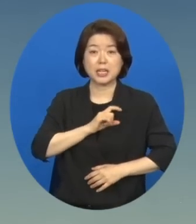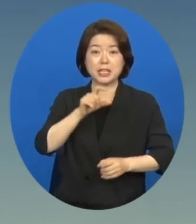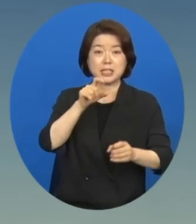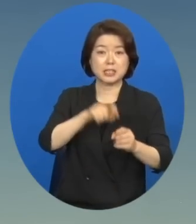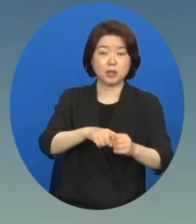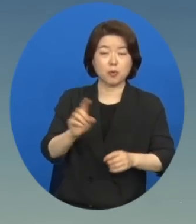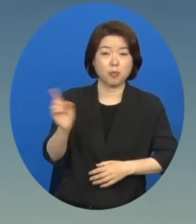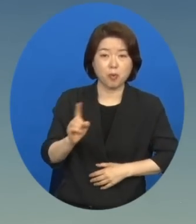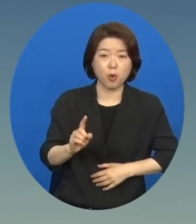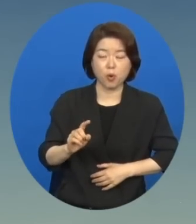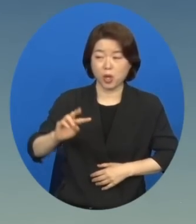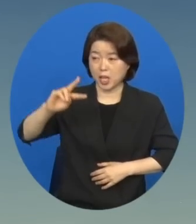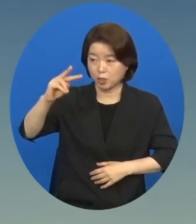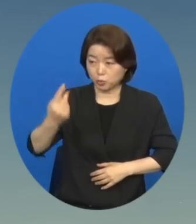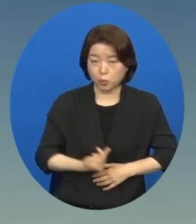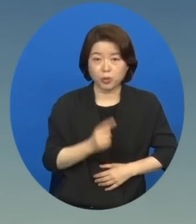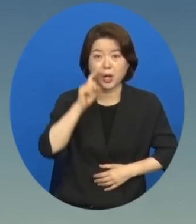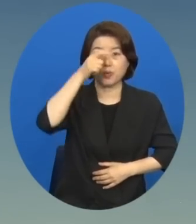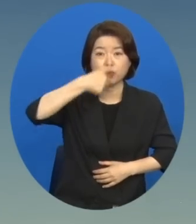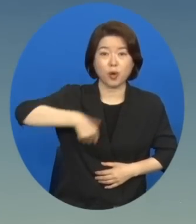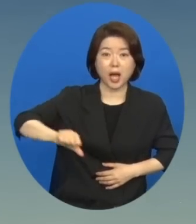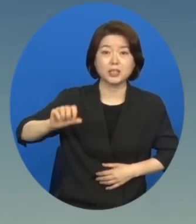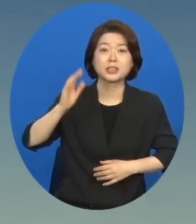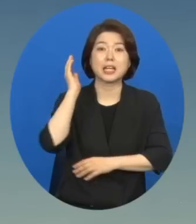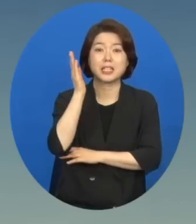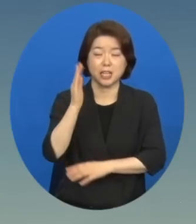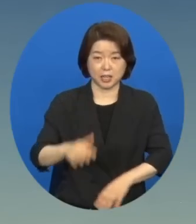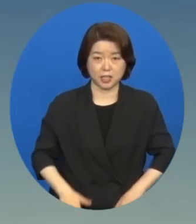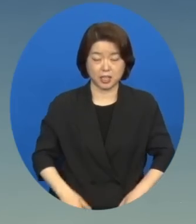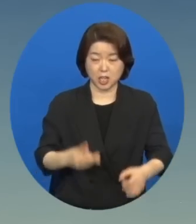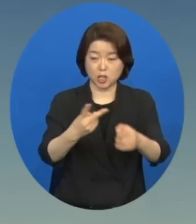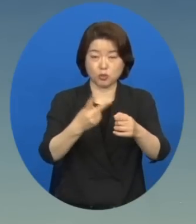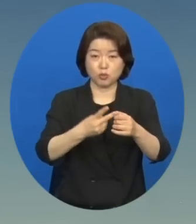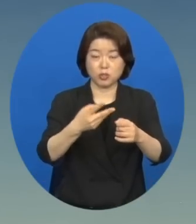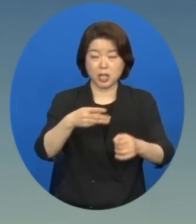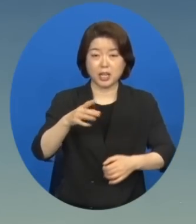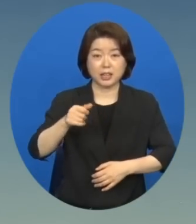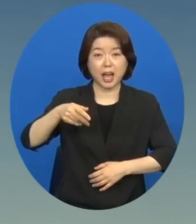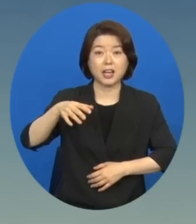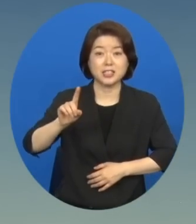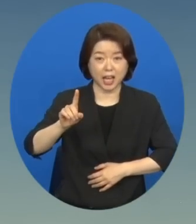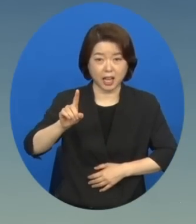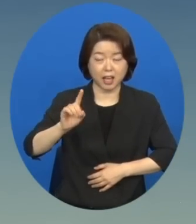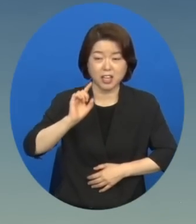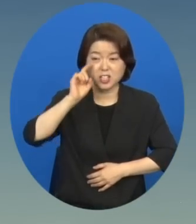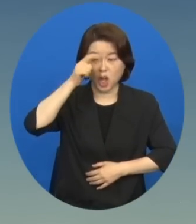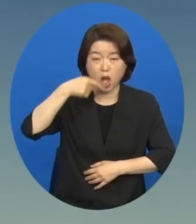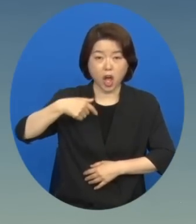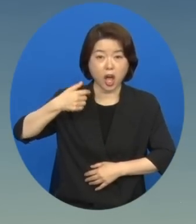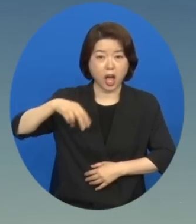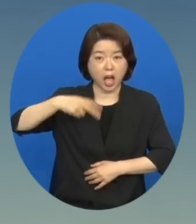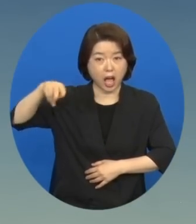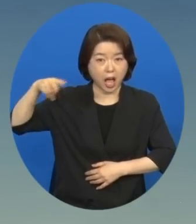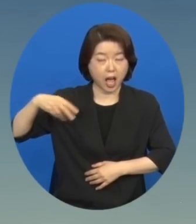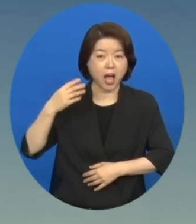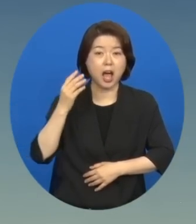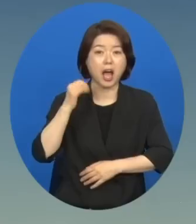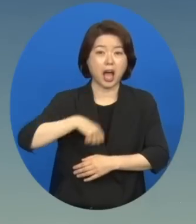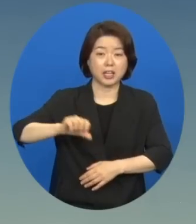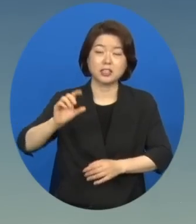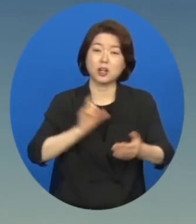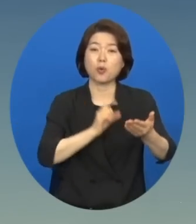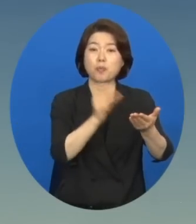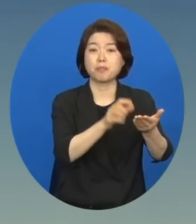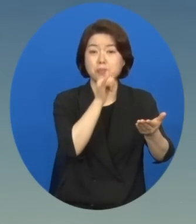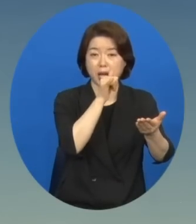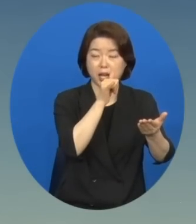붙였지요? 돌아온 탕자 이야기. 둘째 아들을 탕자라고 우리는 제목을 붙였어요. 그런데 여러분,